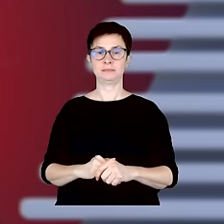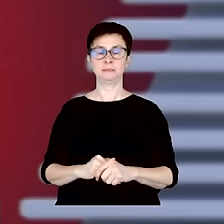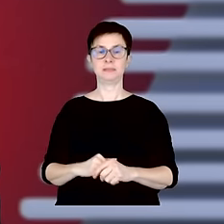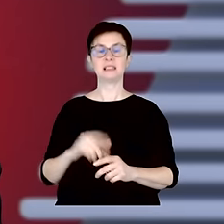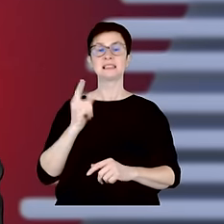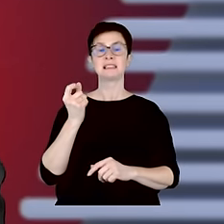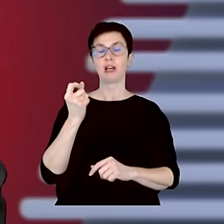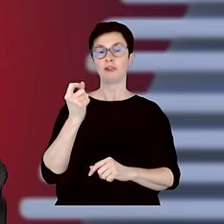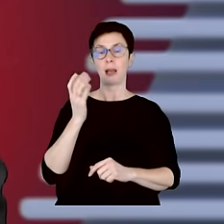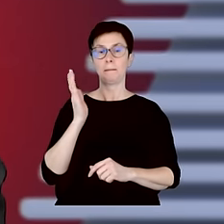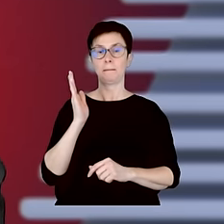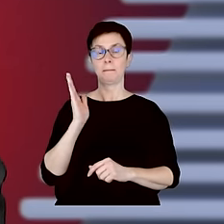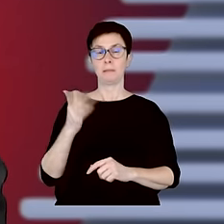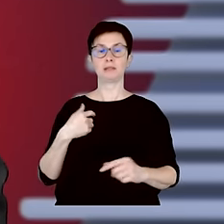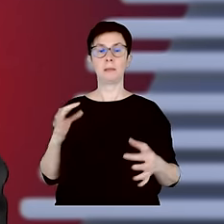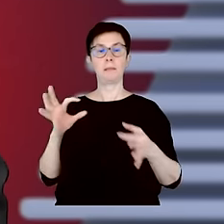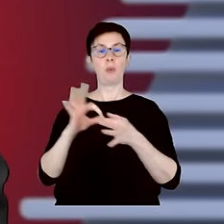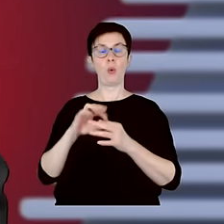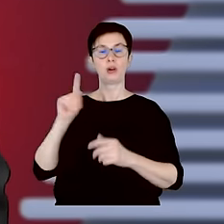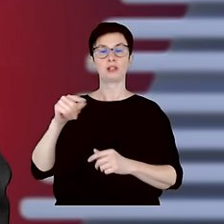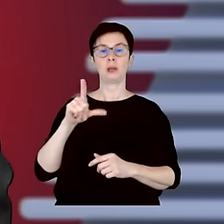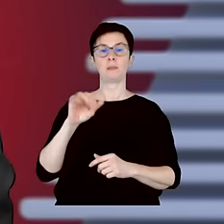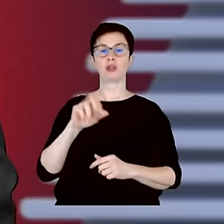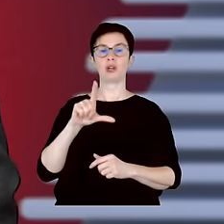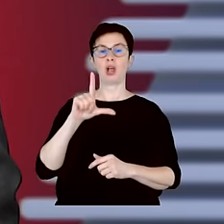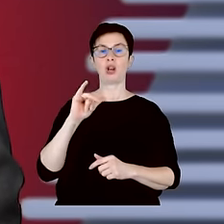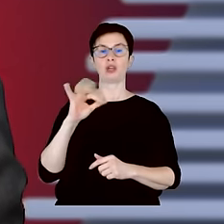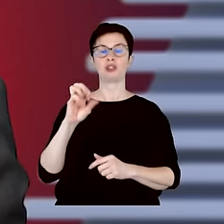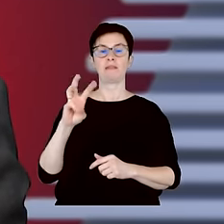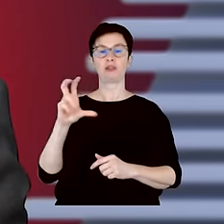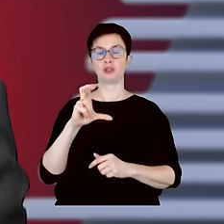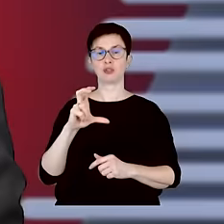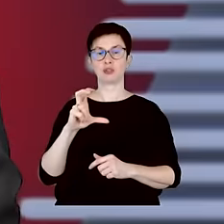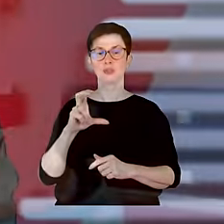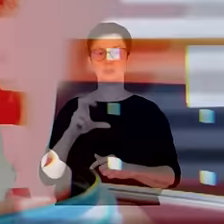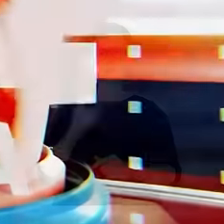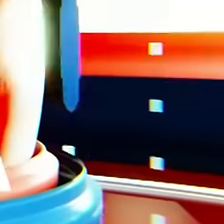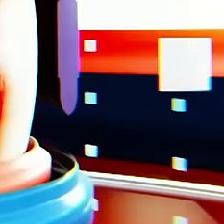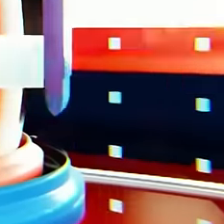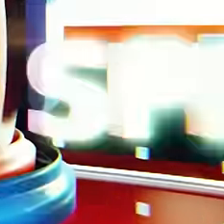połączymy się z Piotrem Lisiewiczem tuż po krótkiej przerwie.